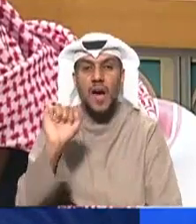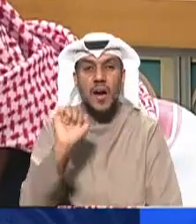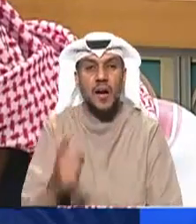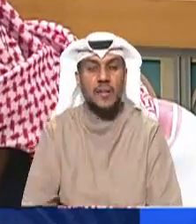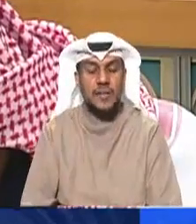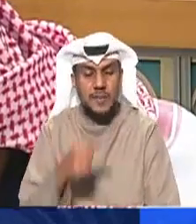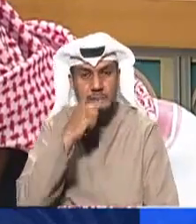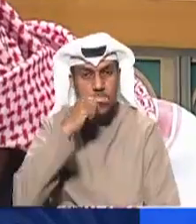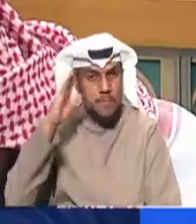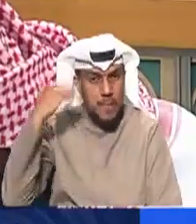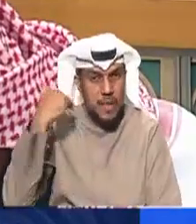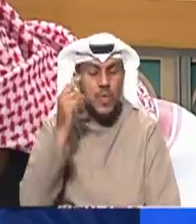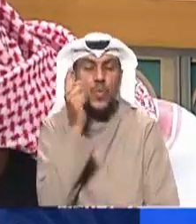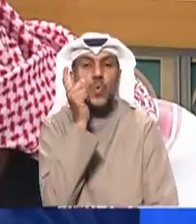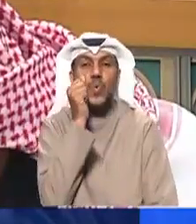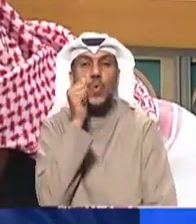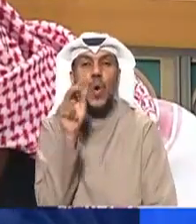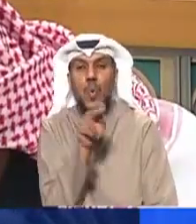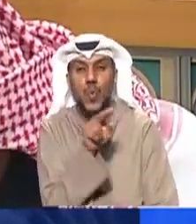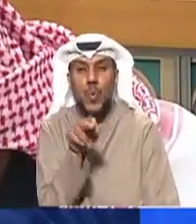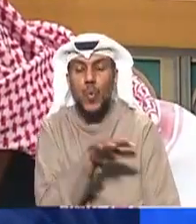لخواتي وإخواني